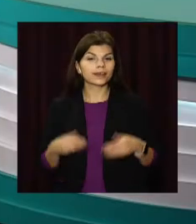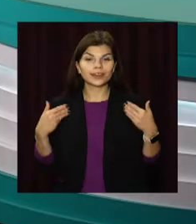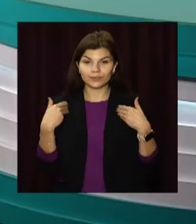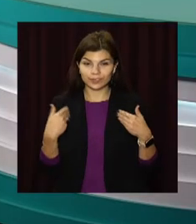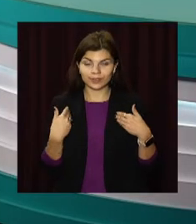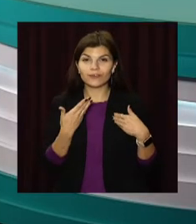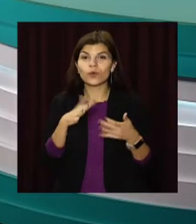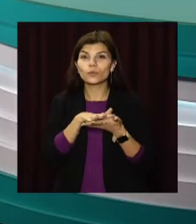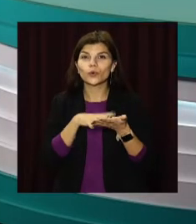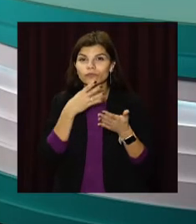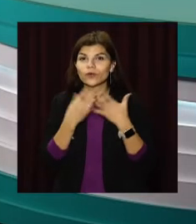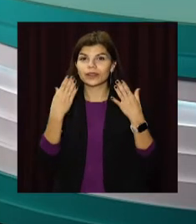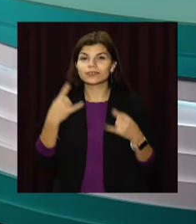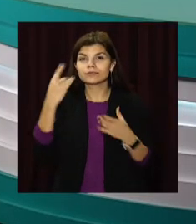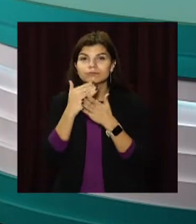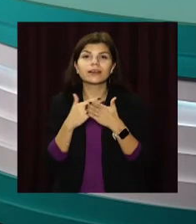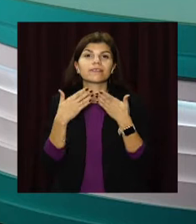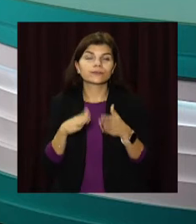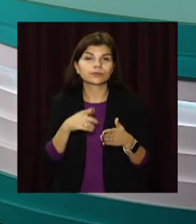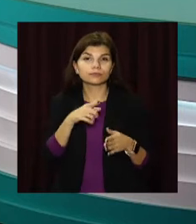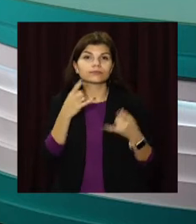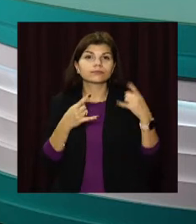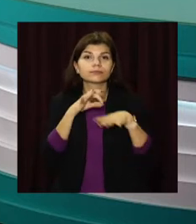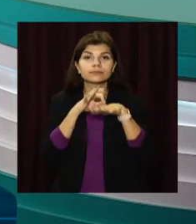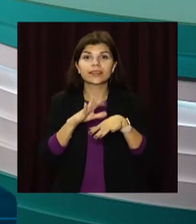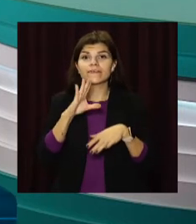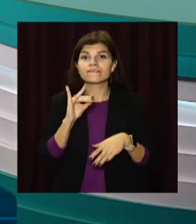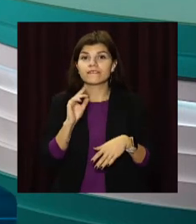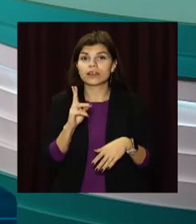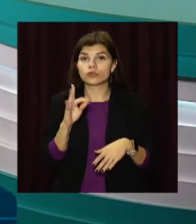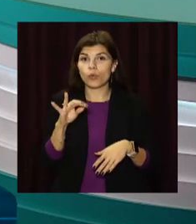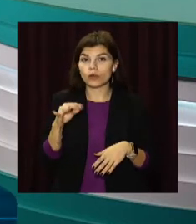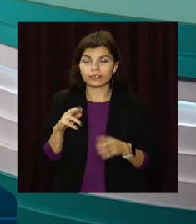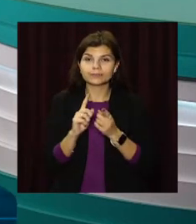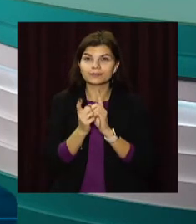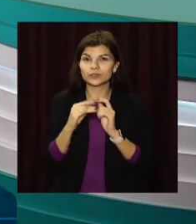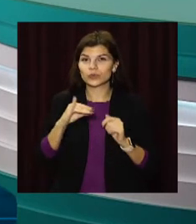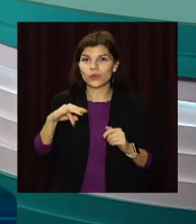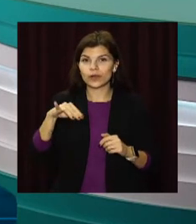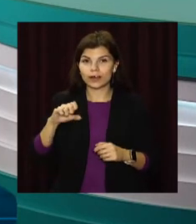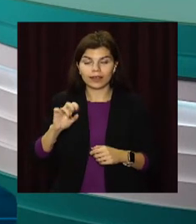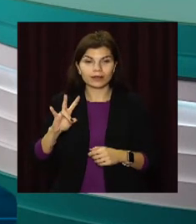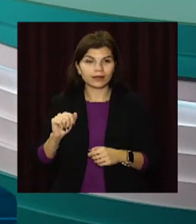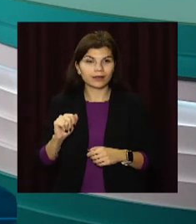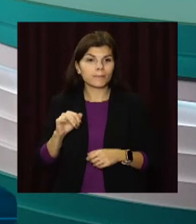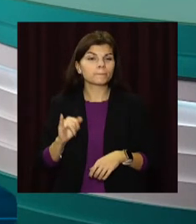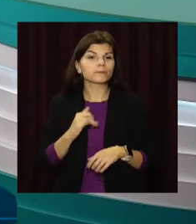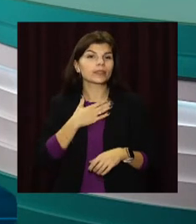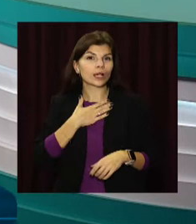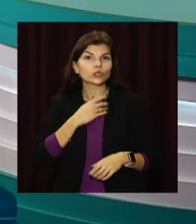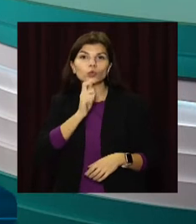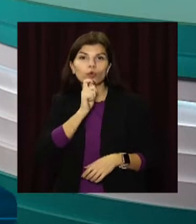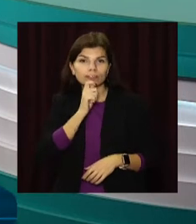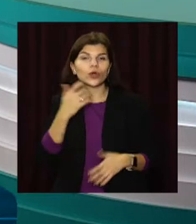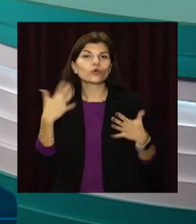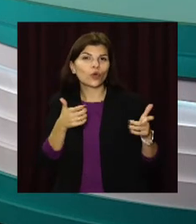Вітаю, ви продовжуєте свій день з відкритим. В студії новин для вас працюють Вікторія Вахрушина та сурдоперекладачка Юліана Пуговкіна. І наші журналісти